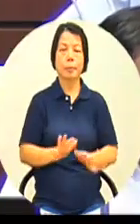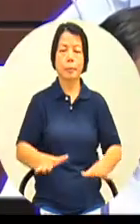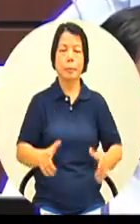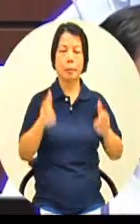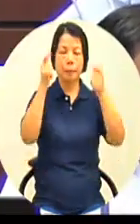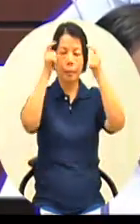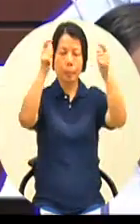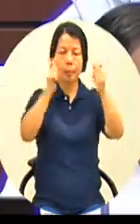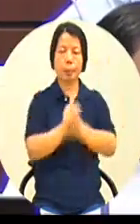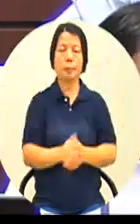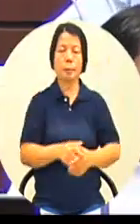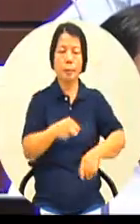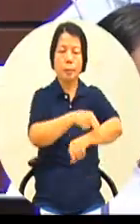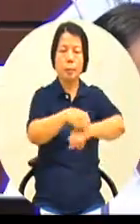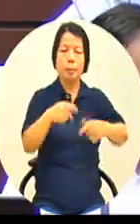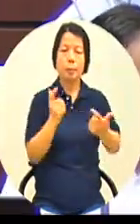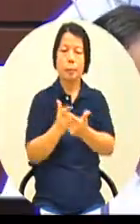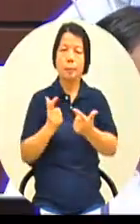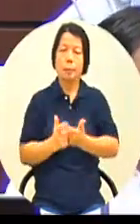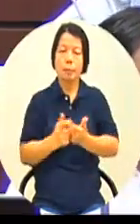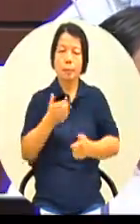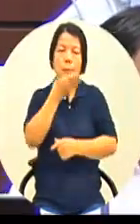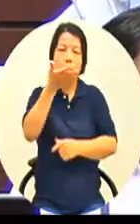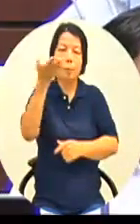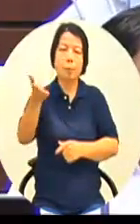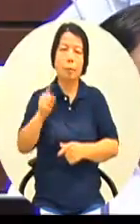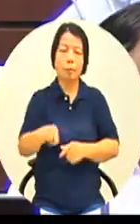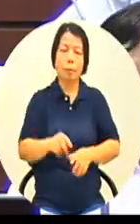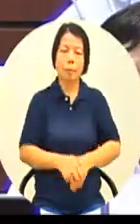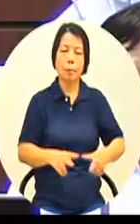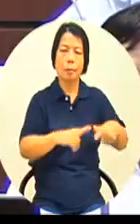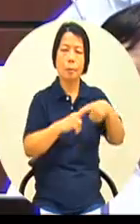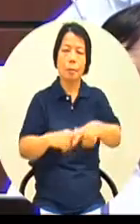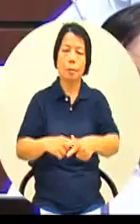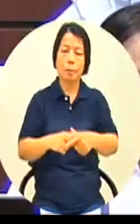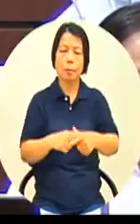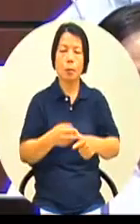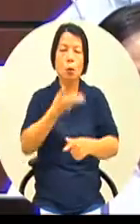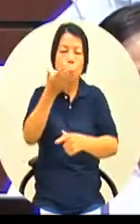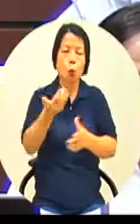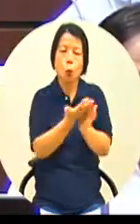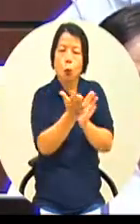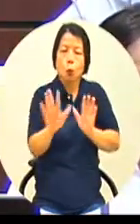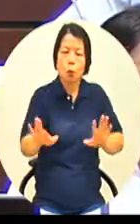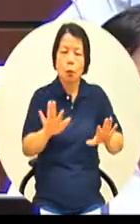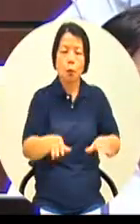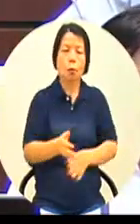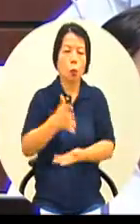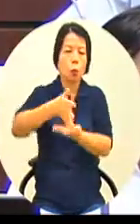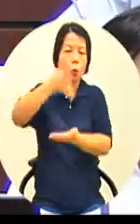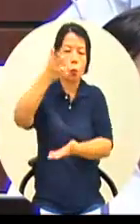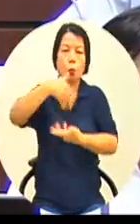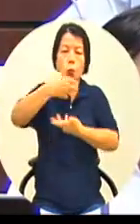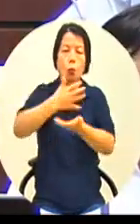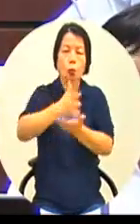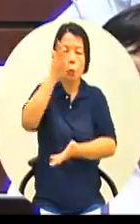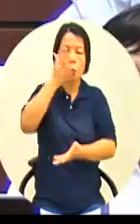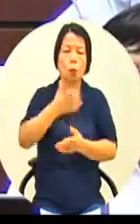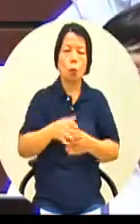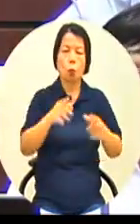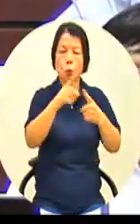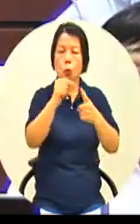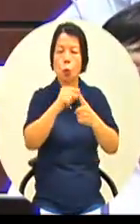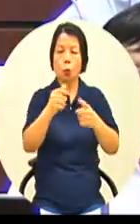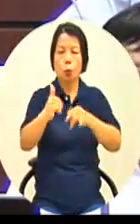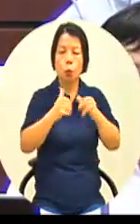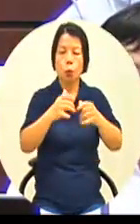的即个套装行程的规划。我即马若处理在行销，阮的旅展，拢会甲阮的饭店的业者，也是旅行社的业者合作，就是讲甲咱